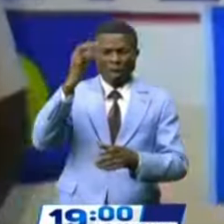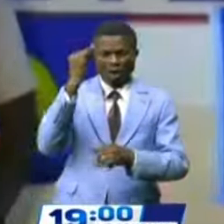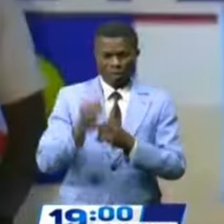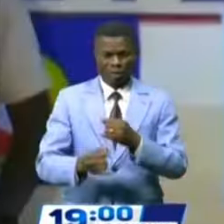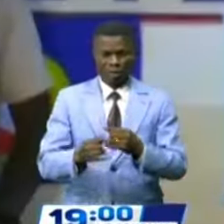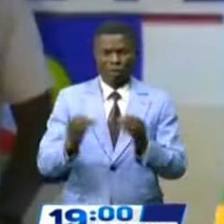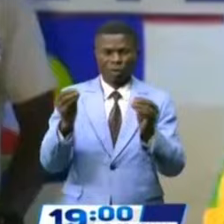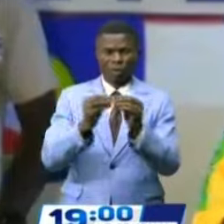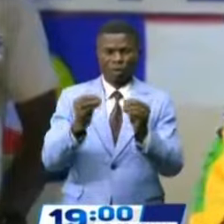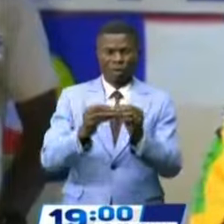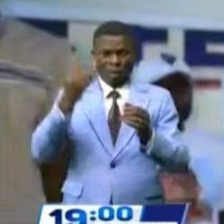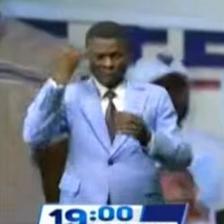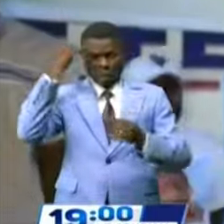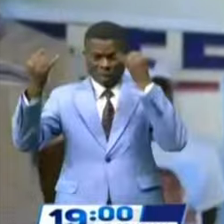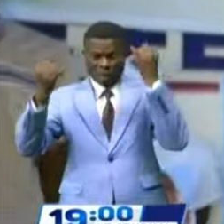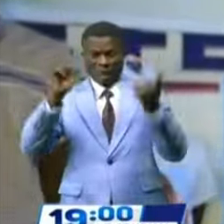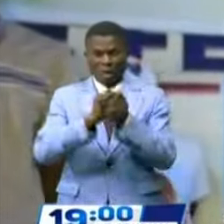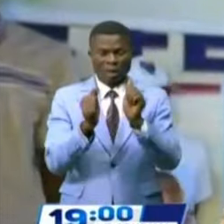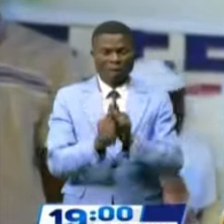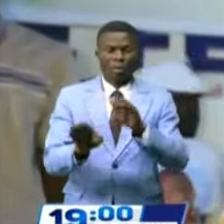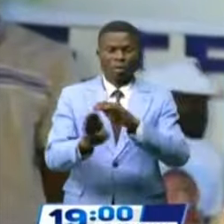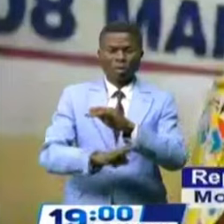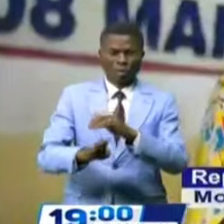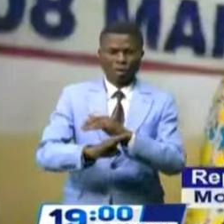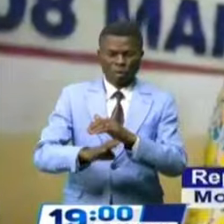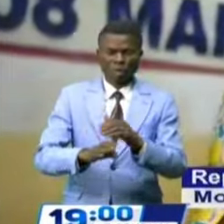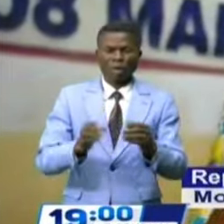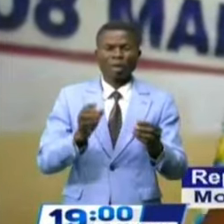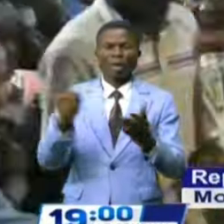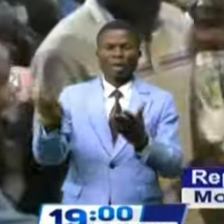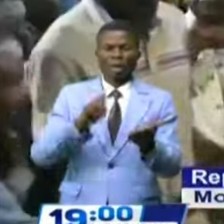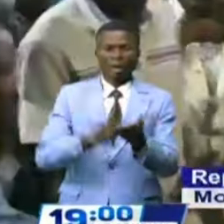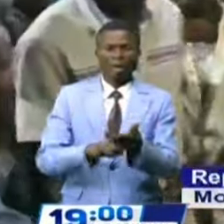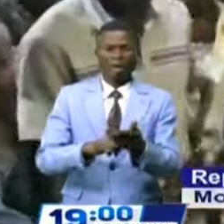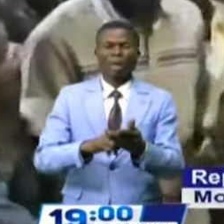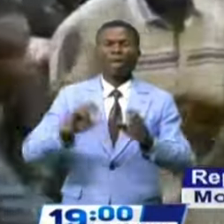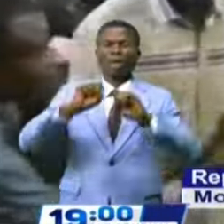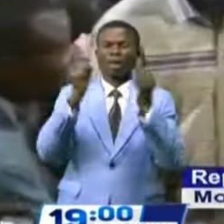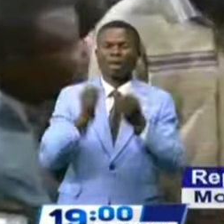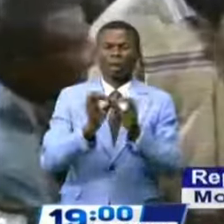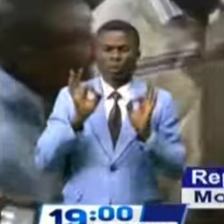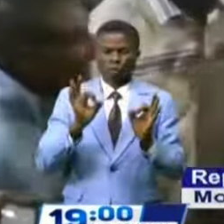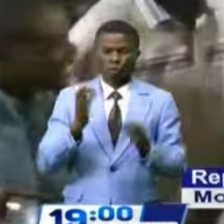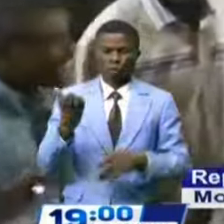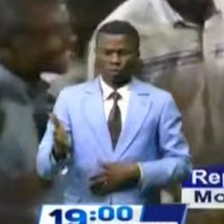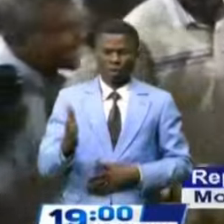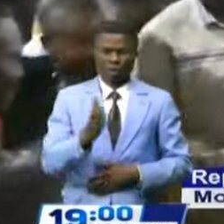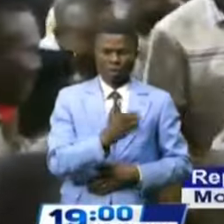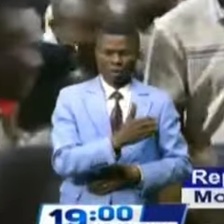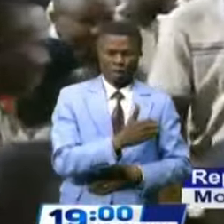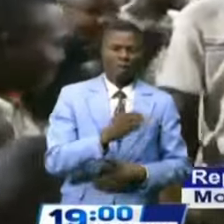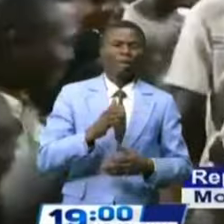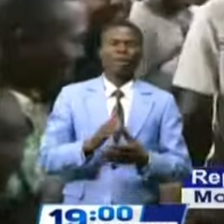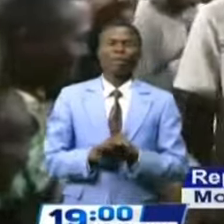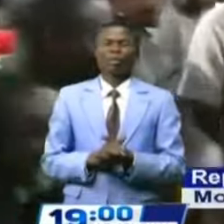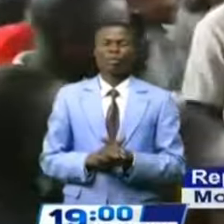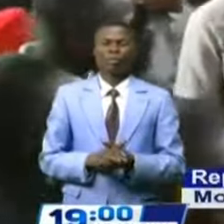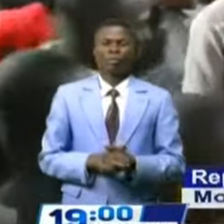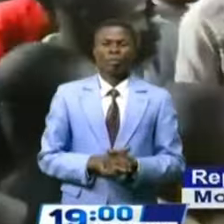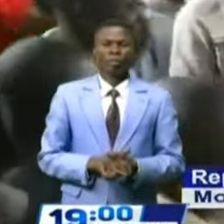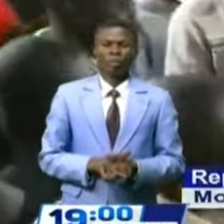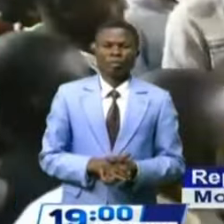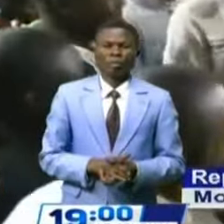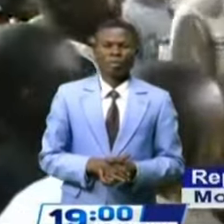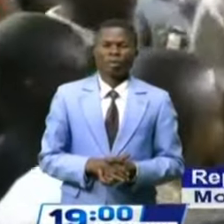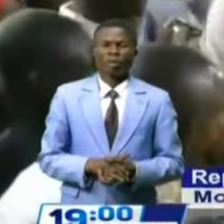de la récolte des désidérata de sa base pour un nouveau contrat social que Christophe Bassien Nanga quitte Ibambi après avoir scellé sa